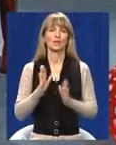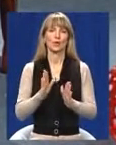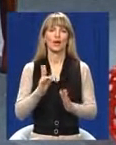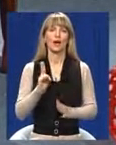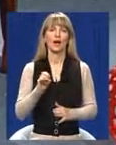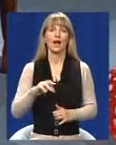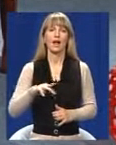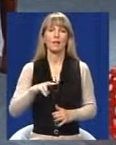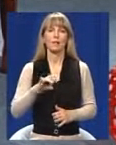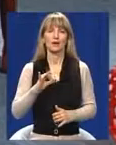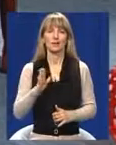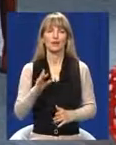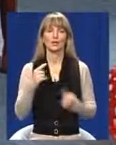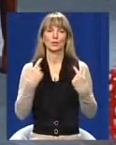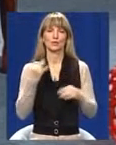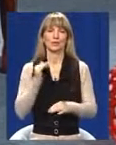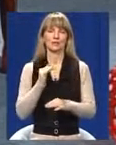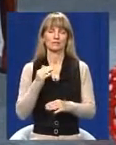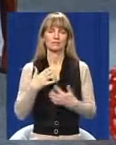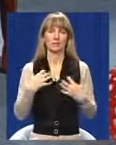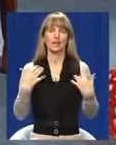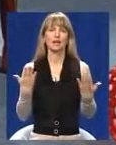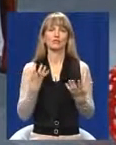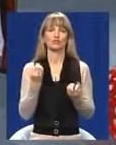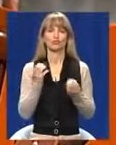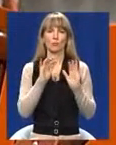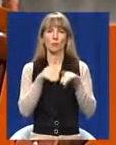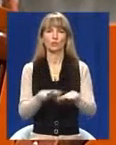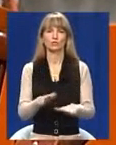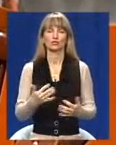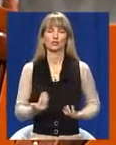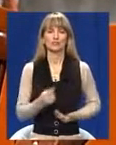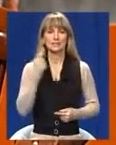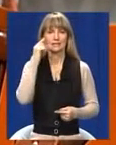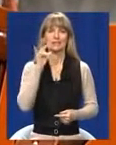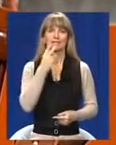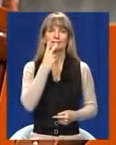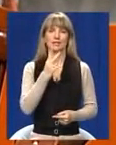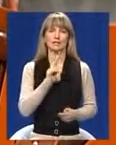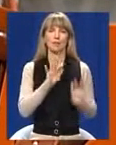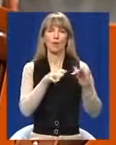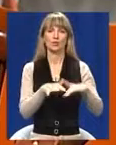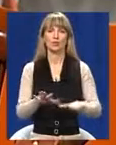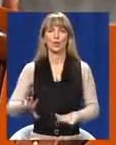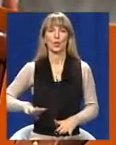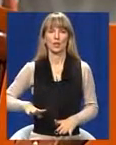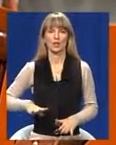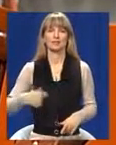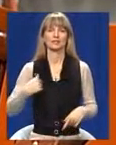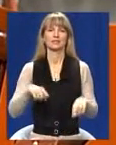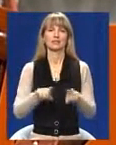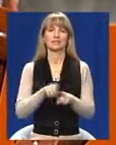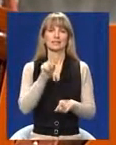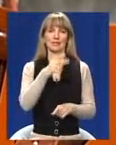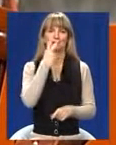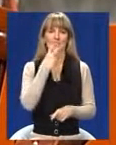дуже багато цікавих тваринок. А ще яких ти морських жителів таких знаєш добре і бачила? Морських коньків. Я теж там же саме